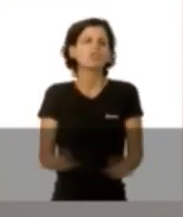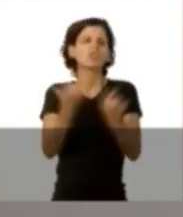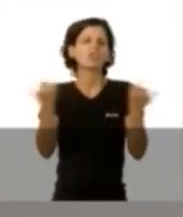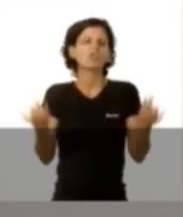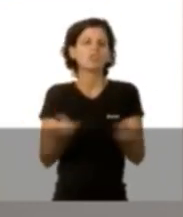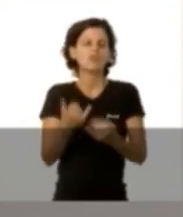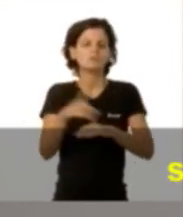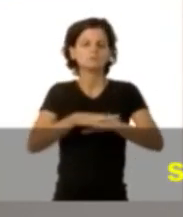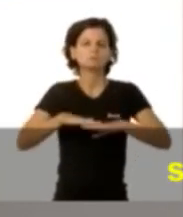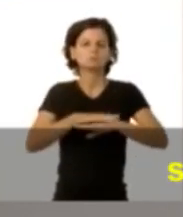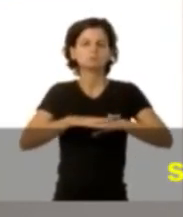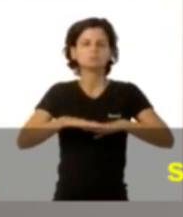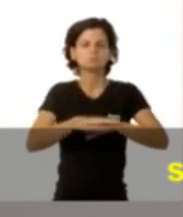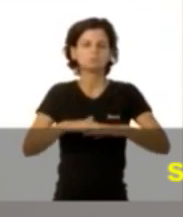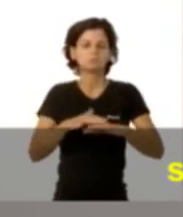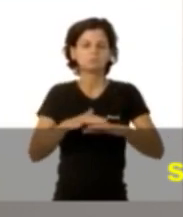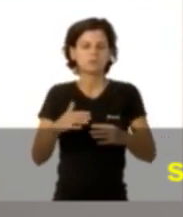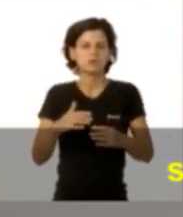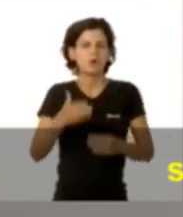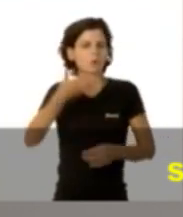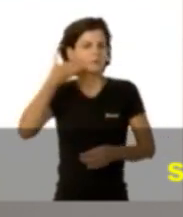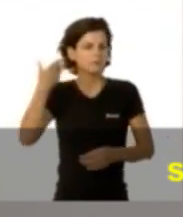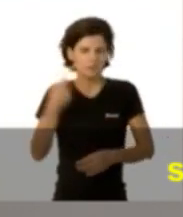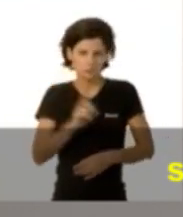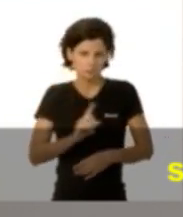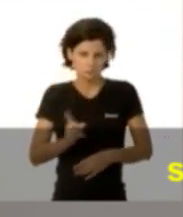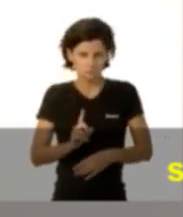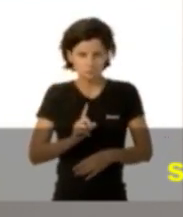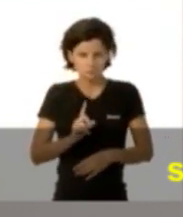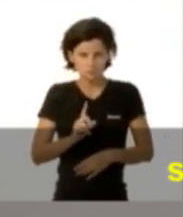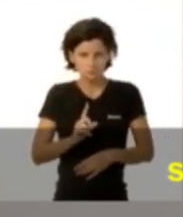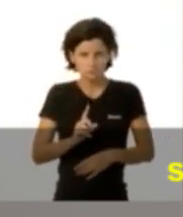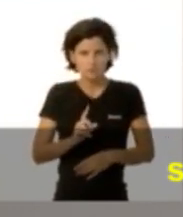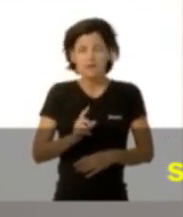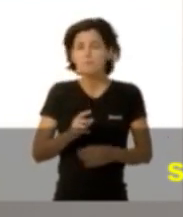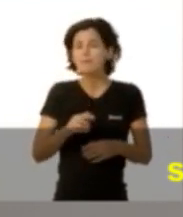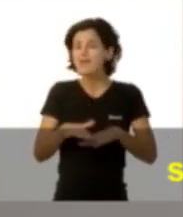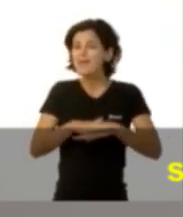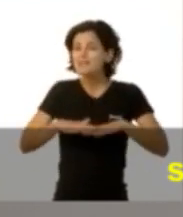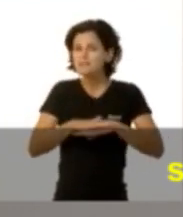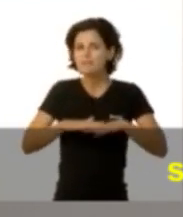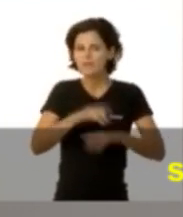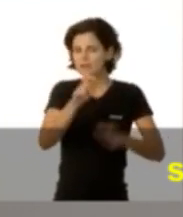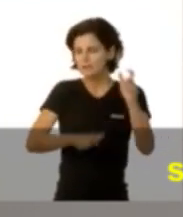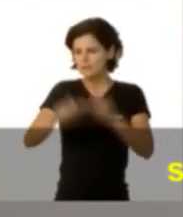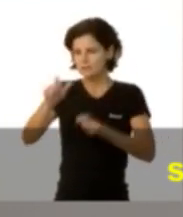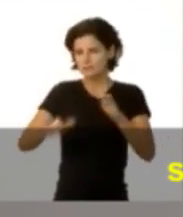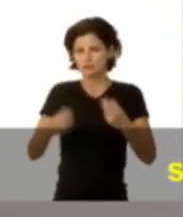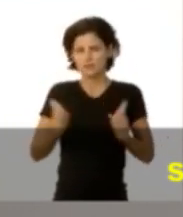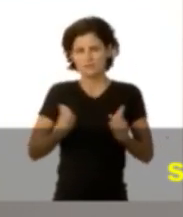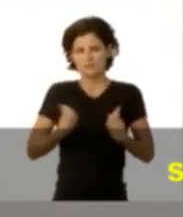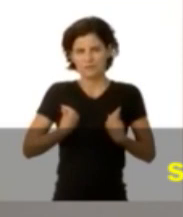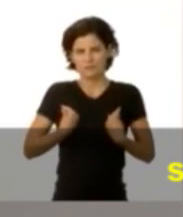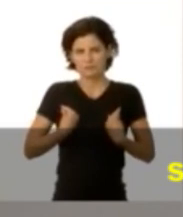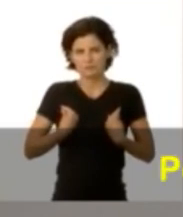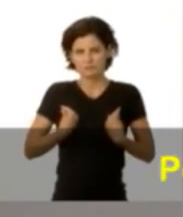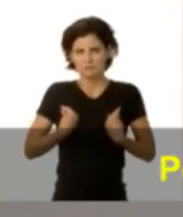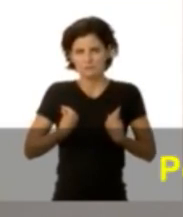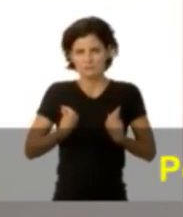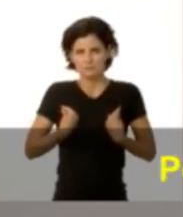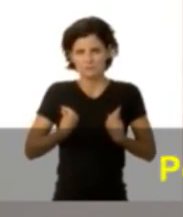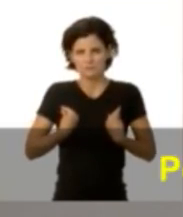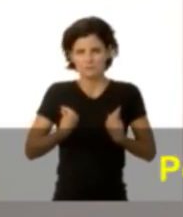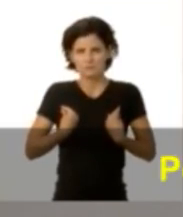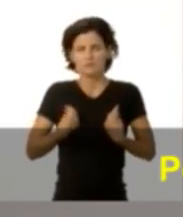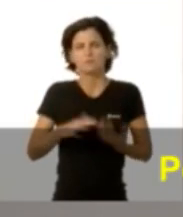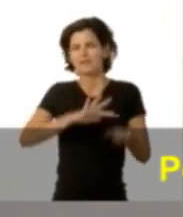o suntuari, sinó per allò que és essencial en la vida de les persones i que passa per aquestes qüestions,